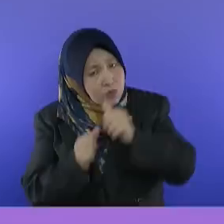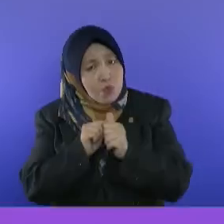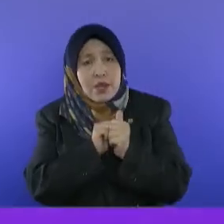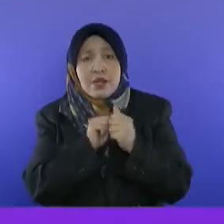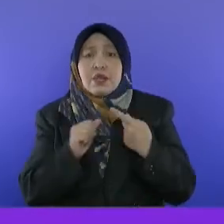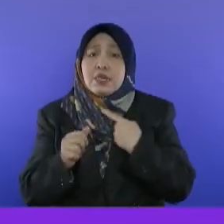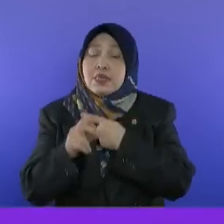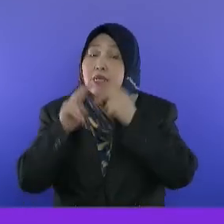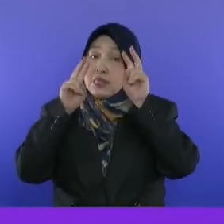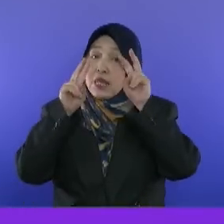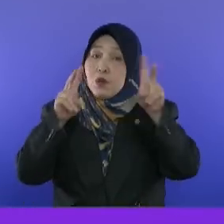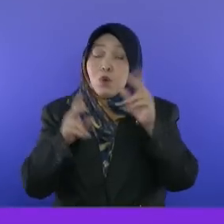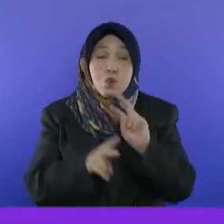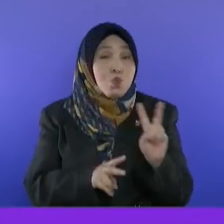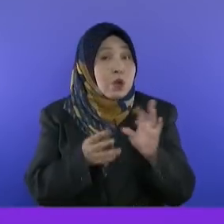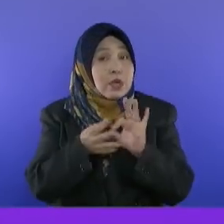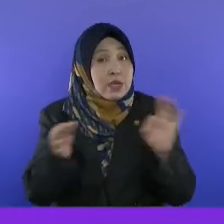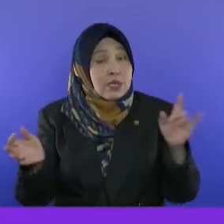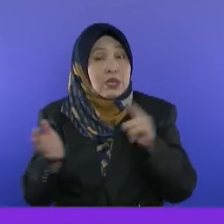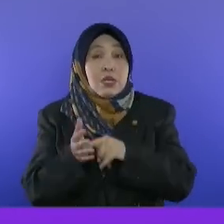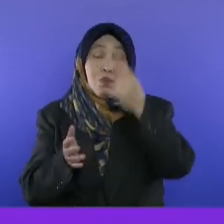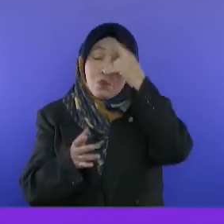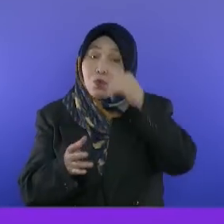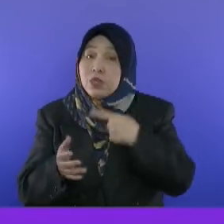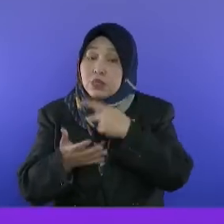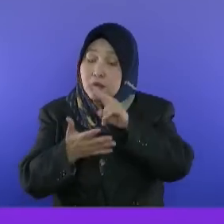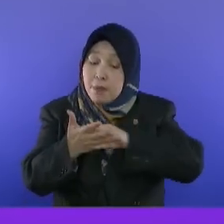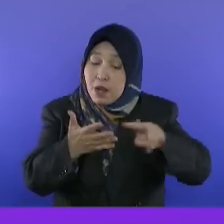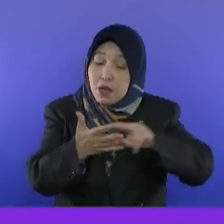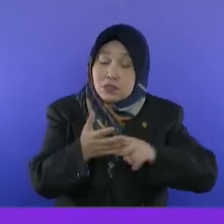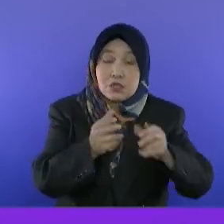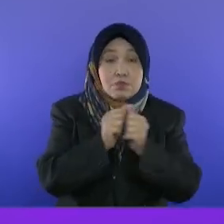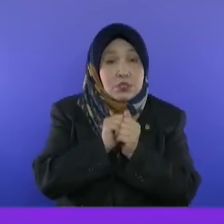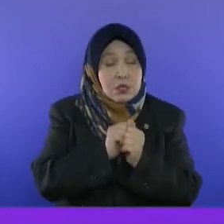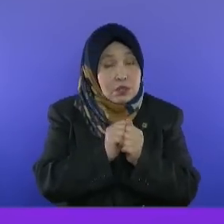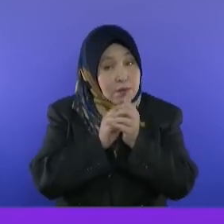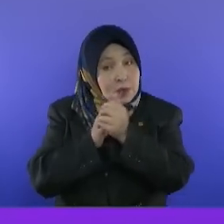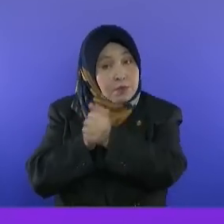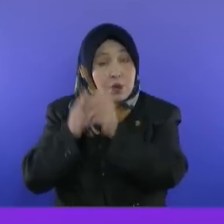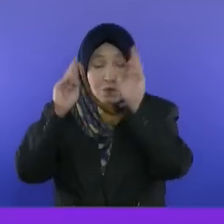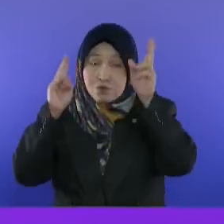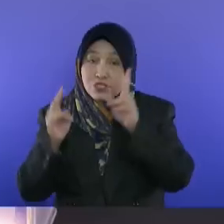kita lihat ayat ini untuk kita baca bersama dipimpin